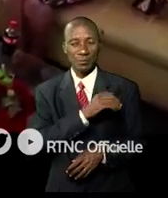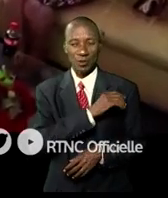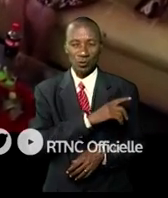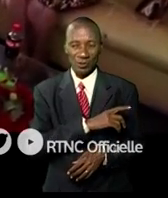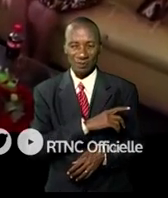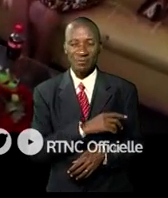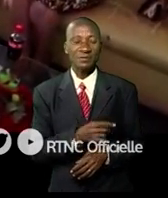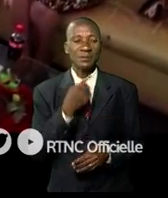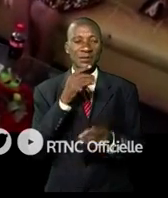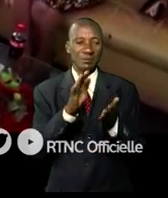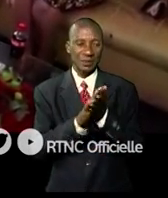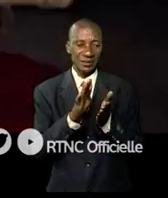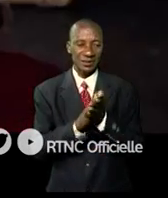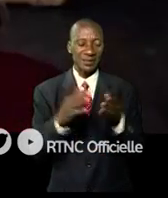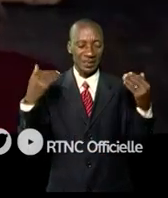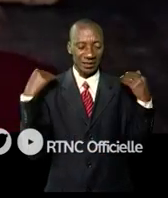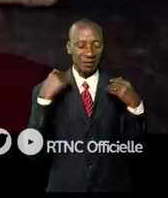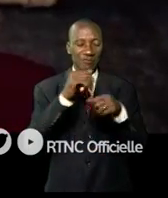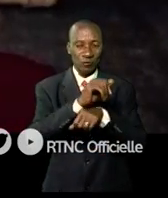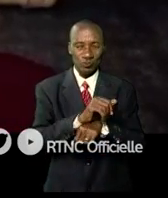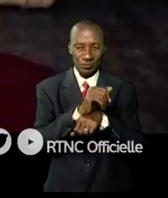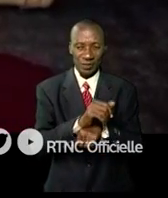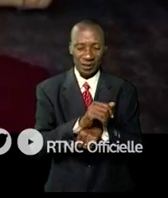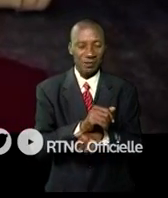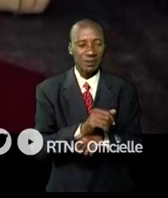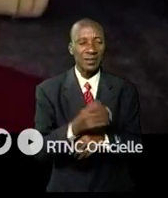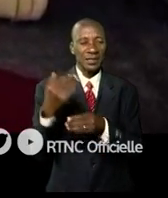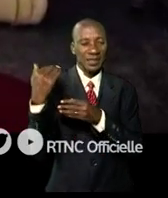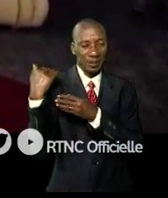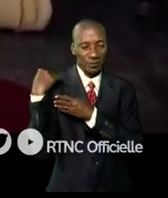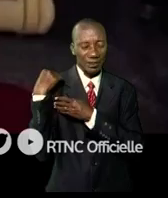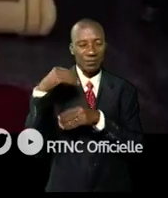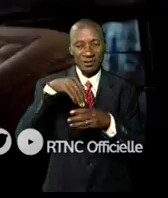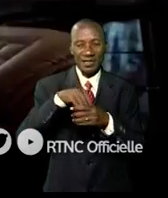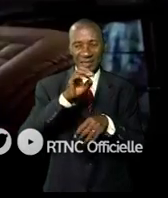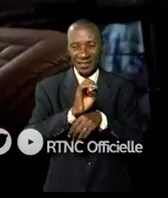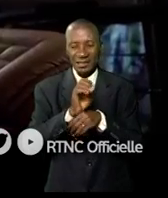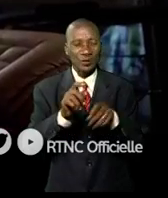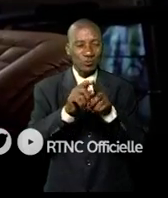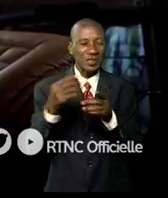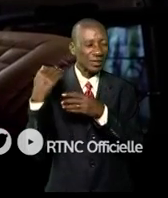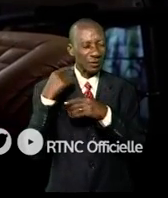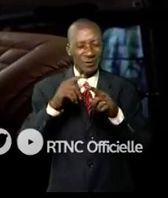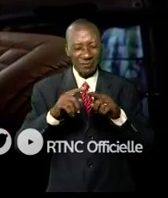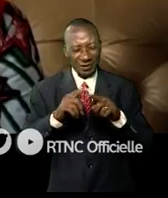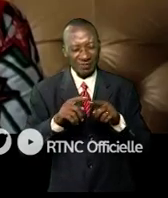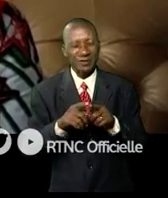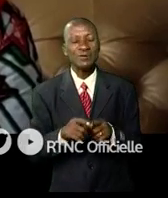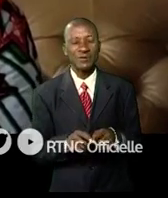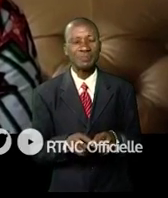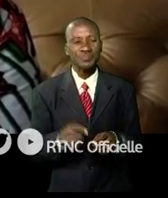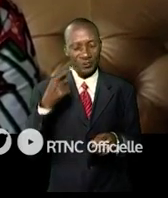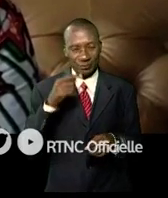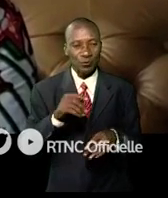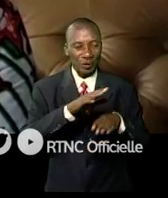a remercié les chefs coutumiers, hommes de Dieu et les notabilités de la commune de Lantélé pour avoir mobilisé leurs concitoyens pour